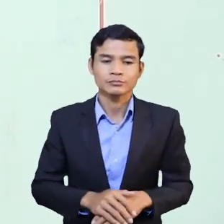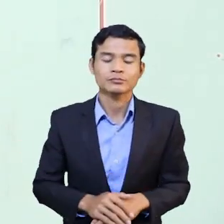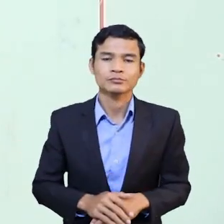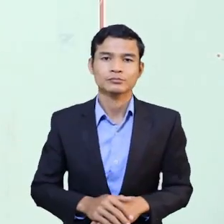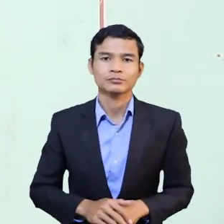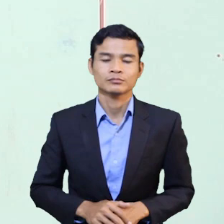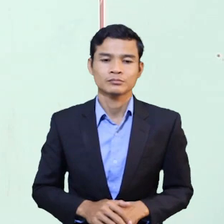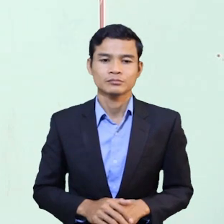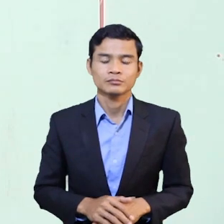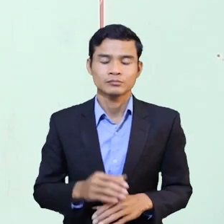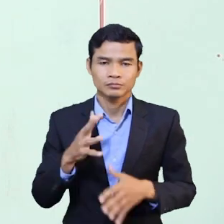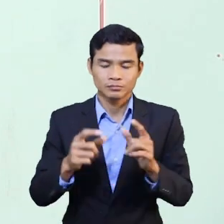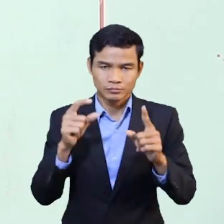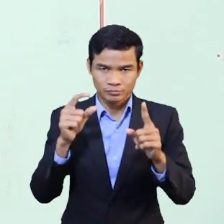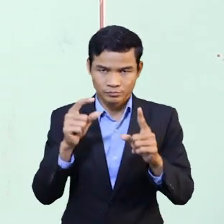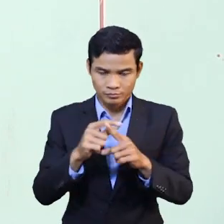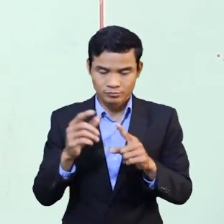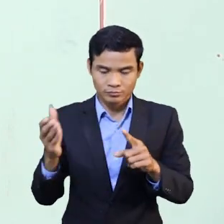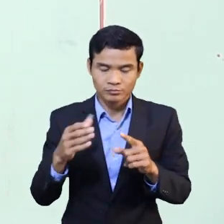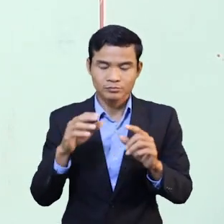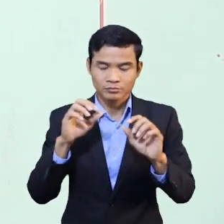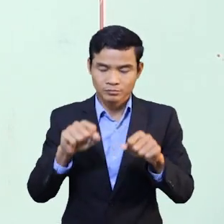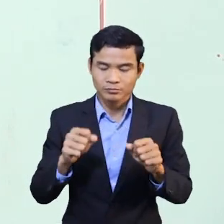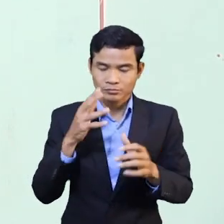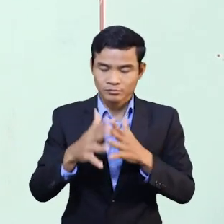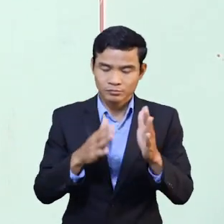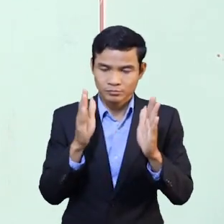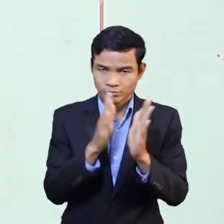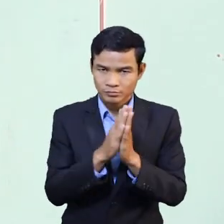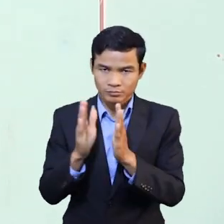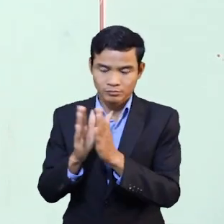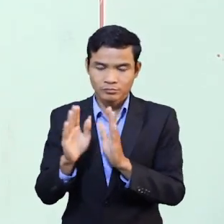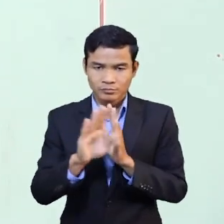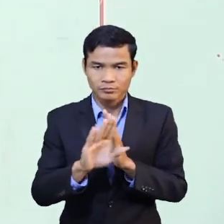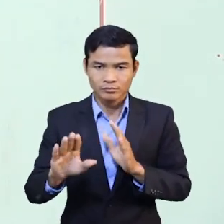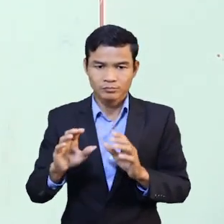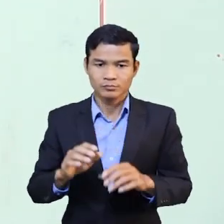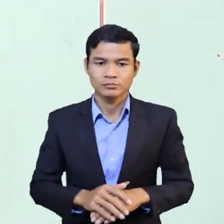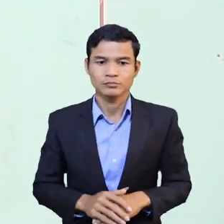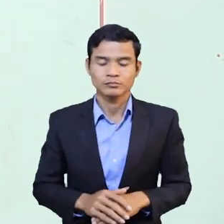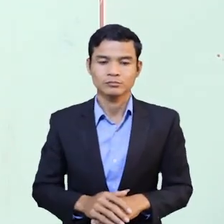con chà thả pí nâng tẹt đai được luôn anh chà chập đám